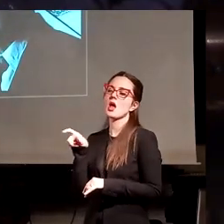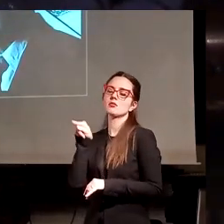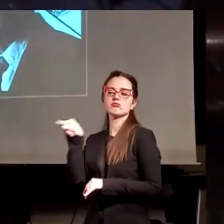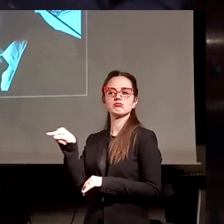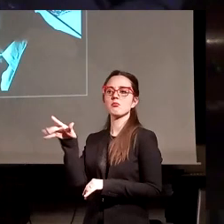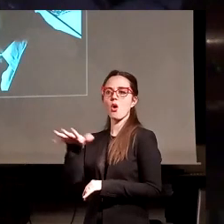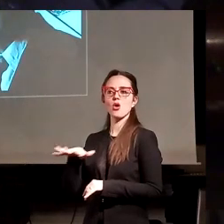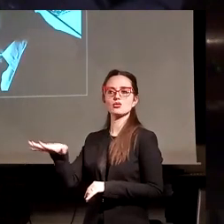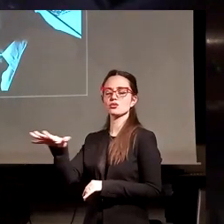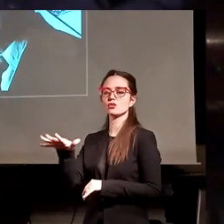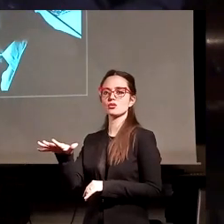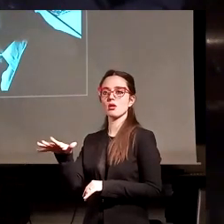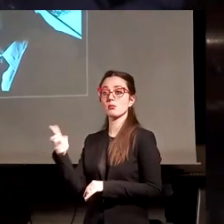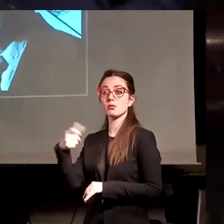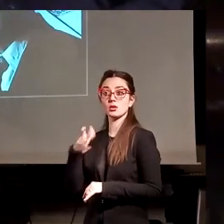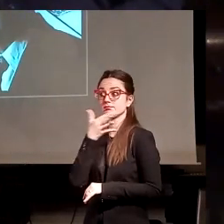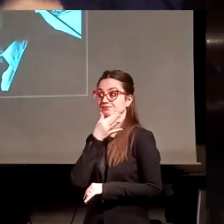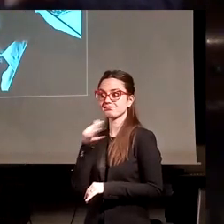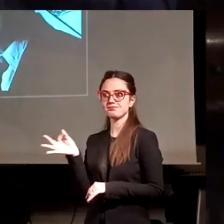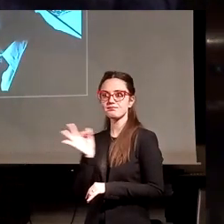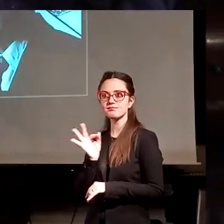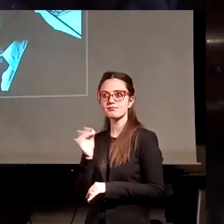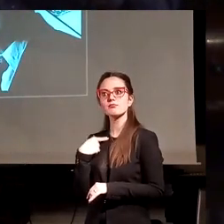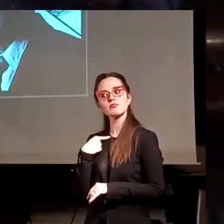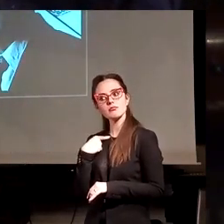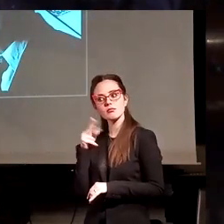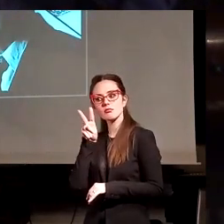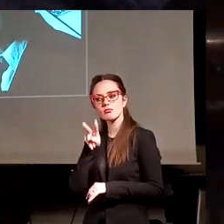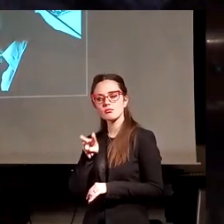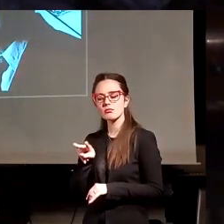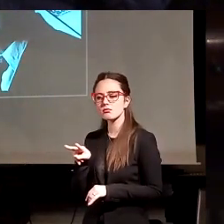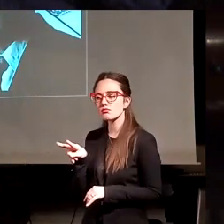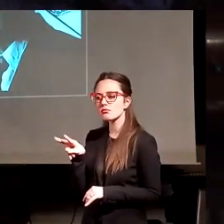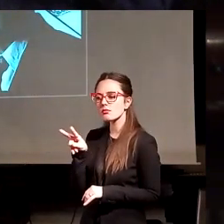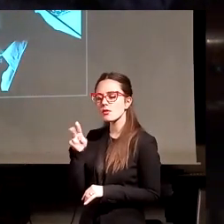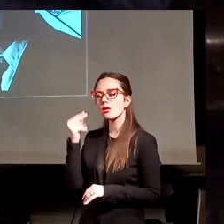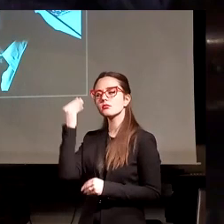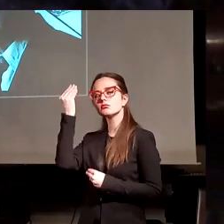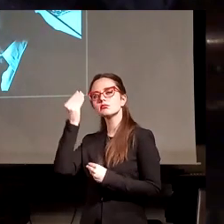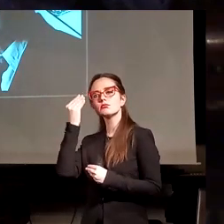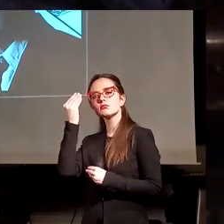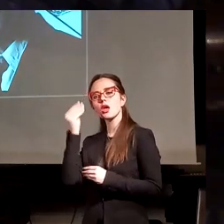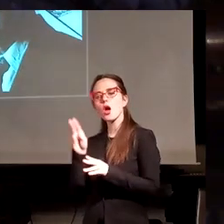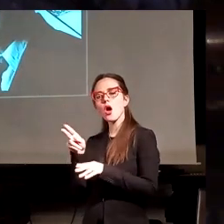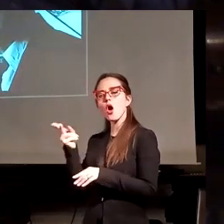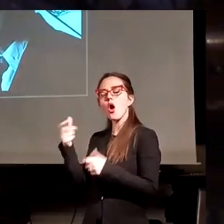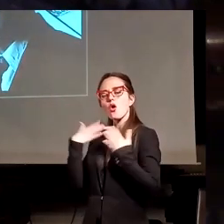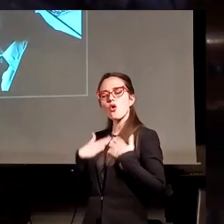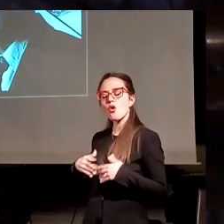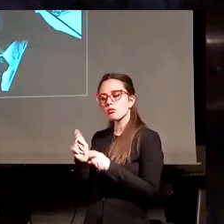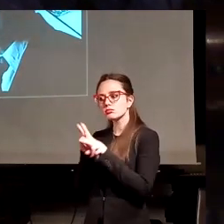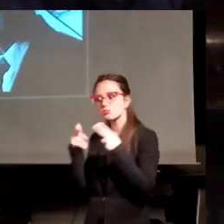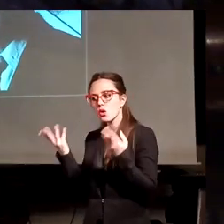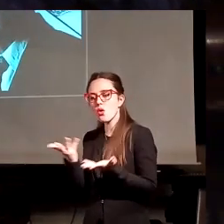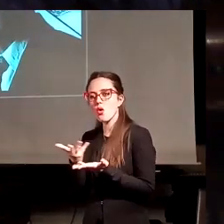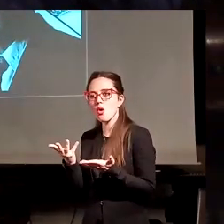e mentre mi soffermavo approfondivo come è stato scoperto il corpo che mi sono